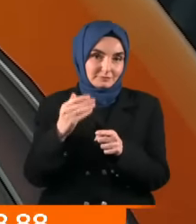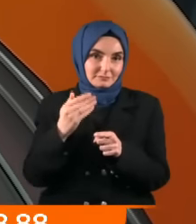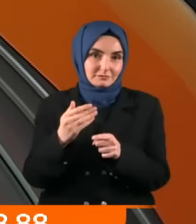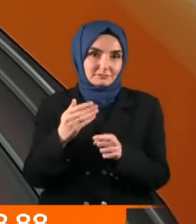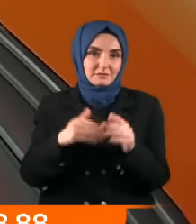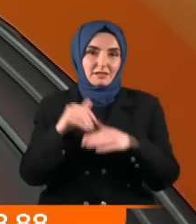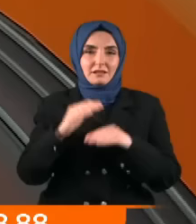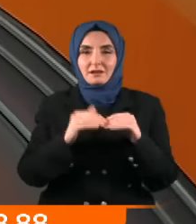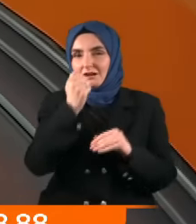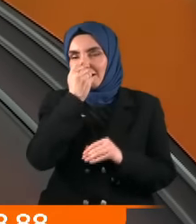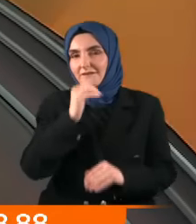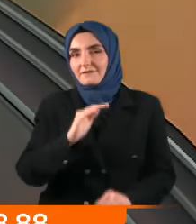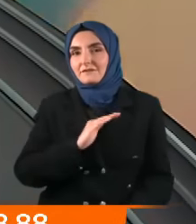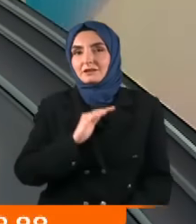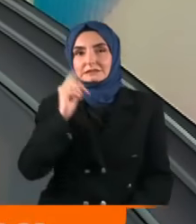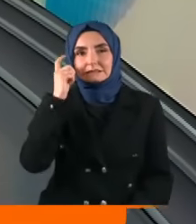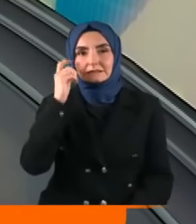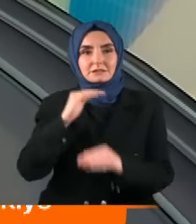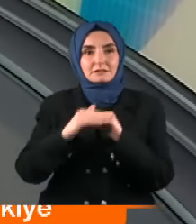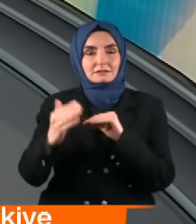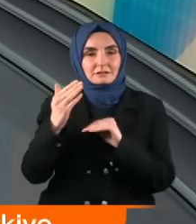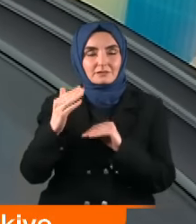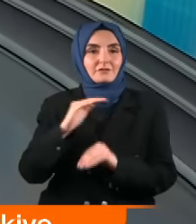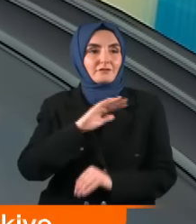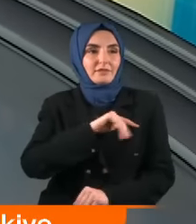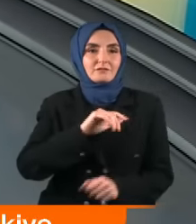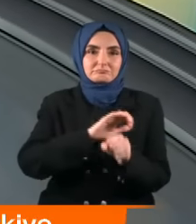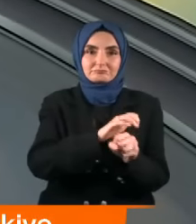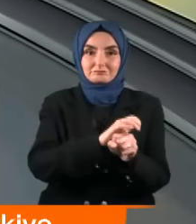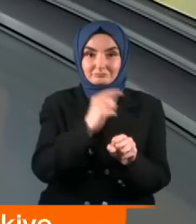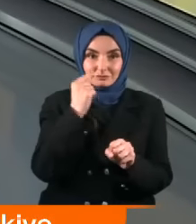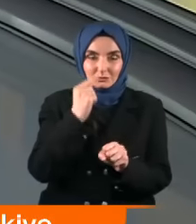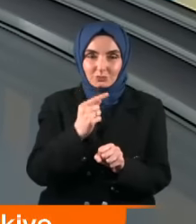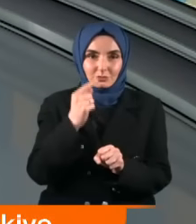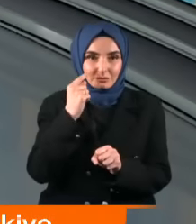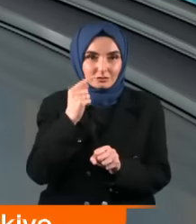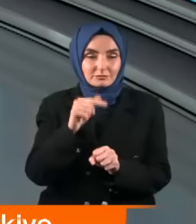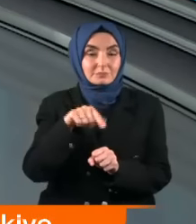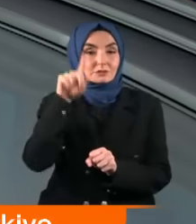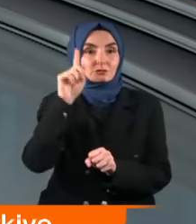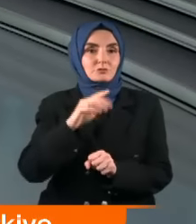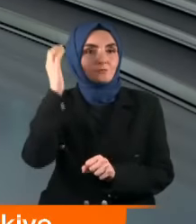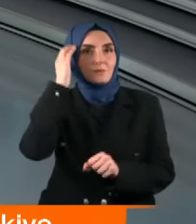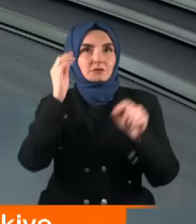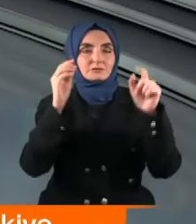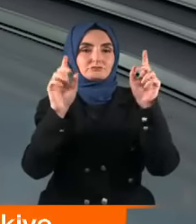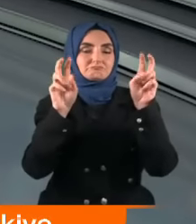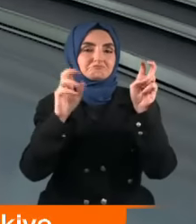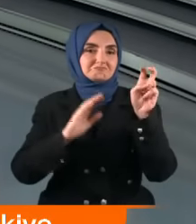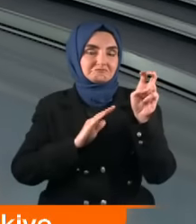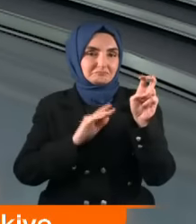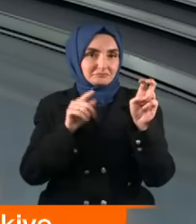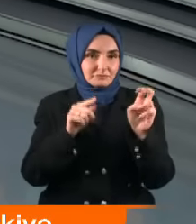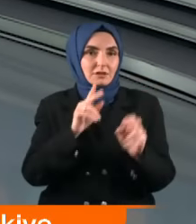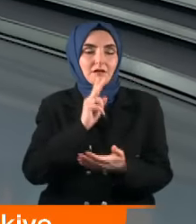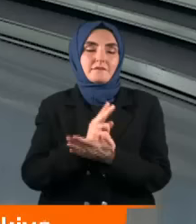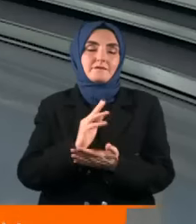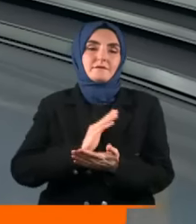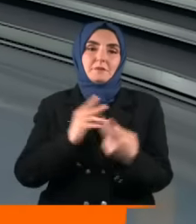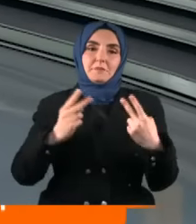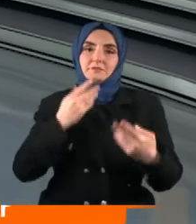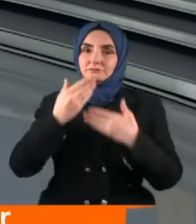kanlı İsrail'in Filistin halkına zulmü, bölgedeki katliam öncelikli gündem maddesi oldu. Konuyla ilgili kararlılık mesajları verdi Cumhurbaşkanı.